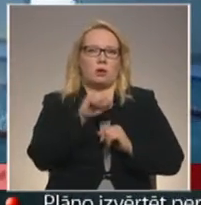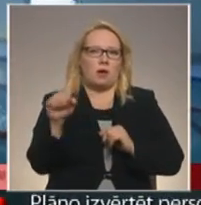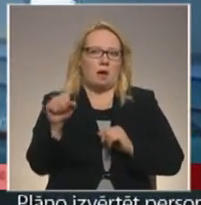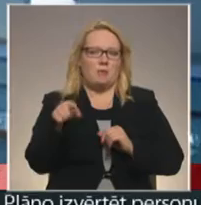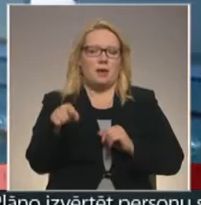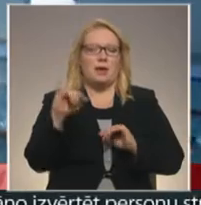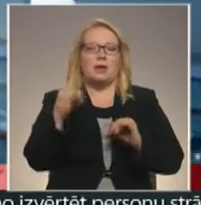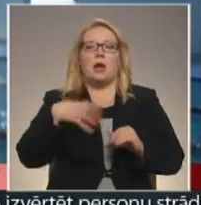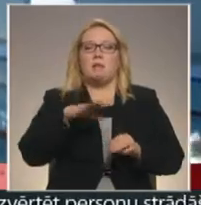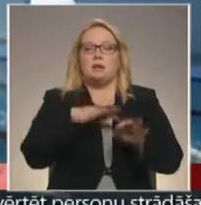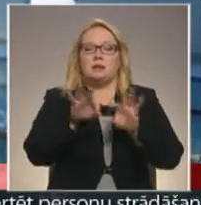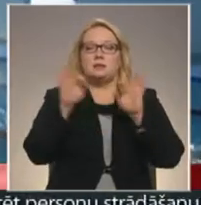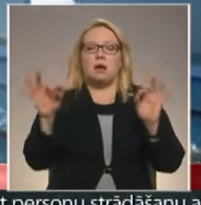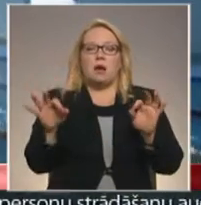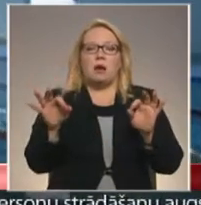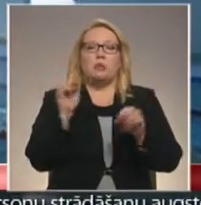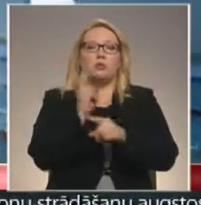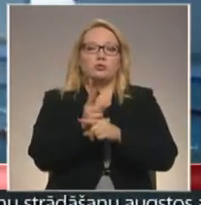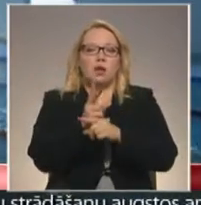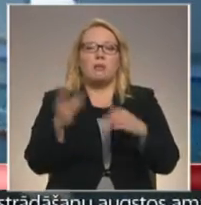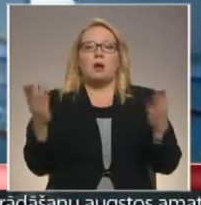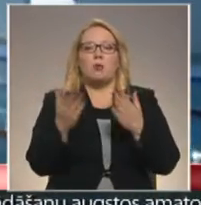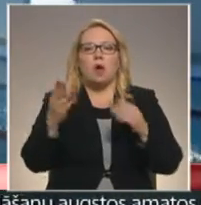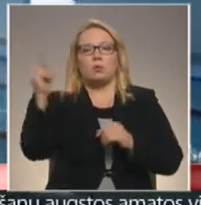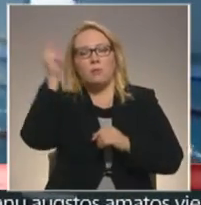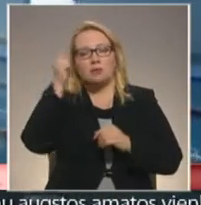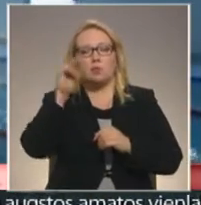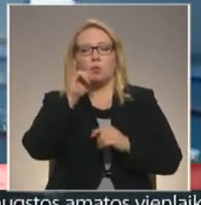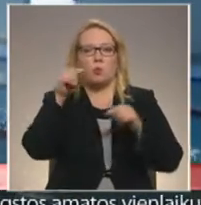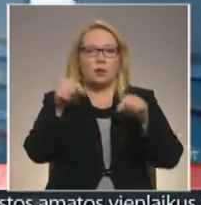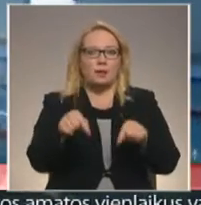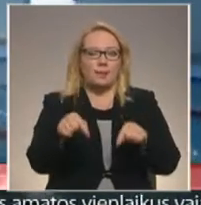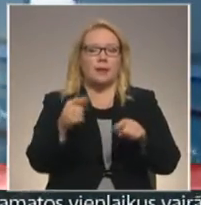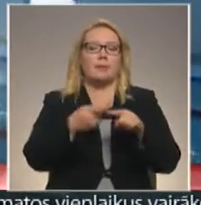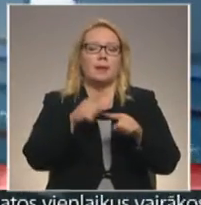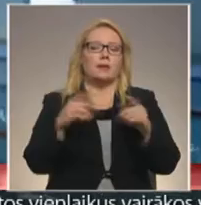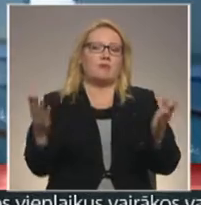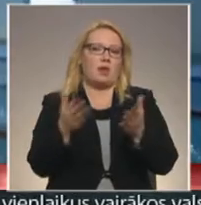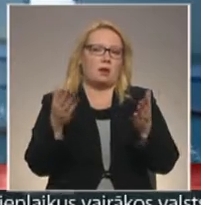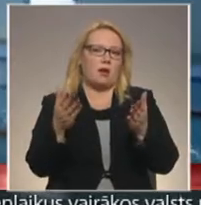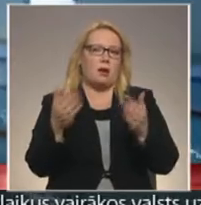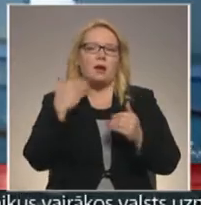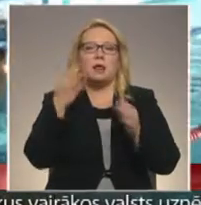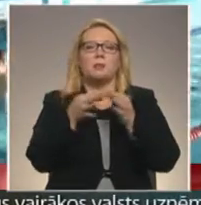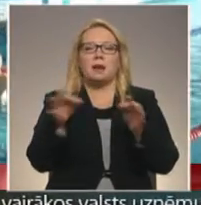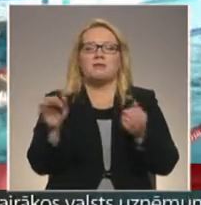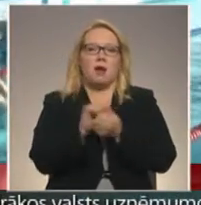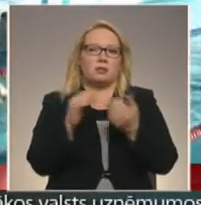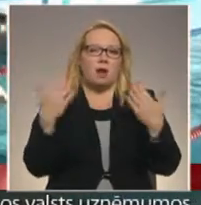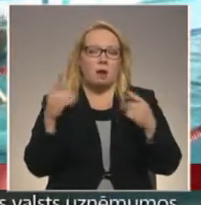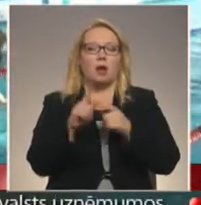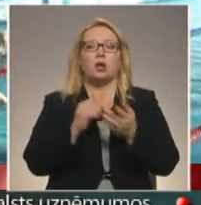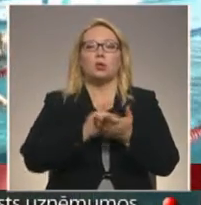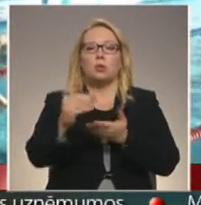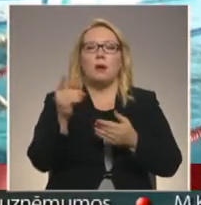mēs sākam to uzdevumus kaut kādus mācīties ūdenī, un tad mums ir vieglāk tad brīvā dabā. Arī